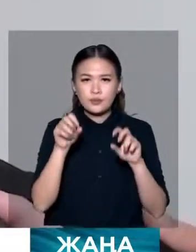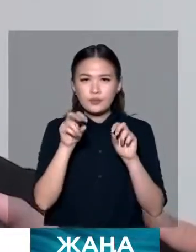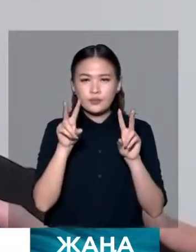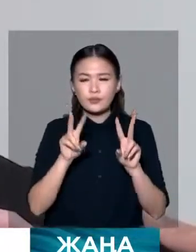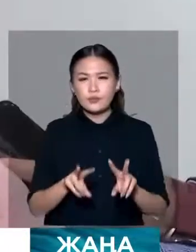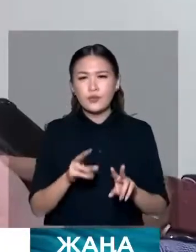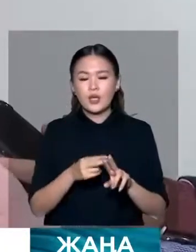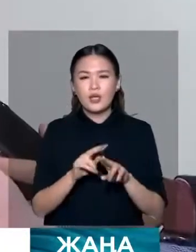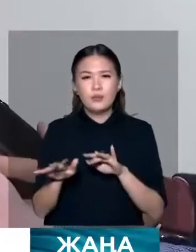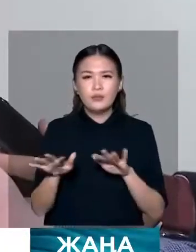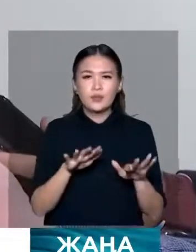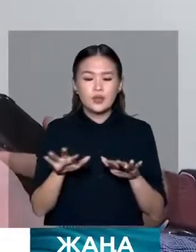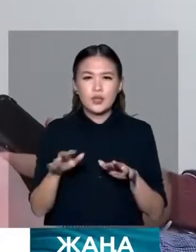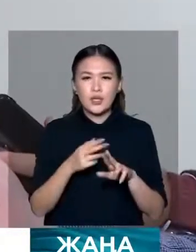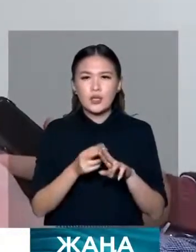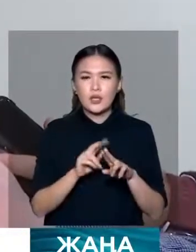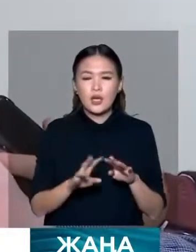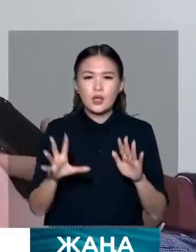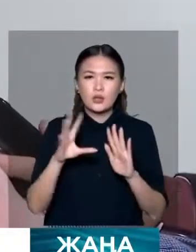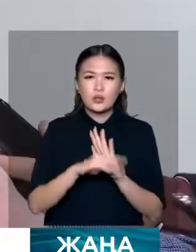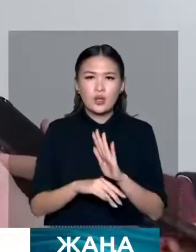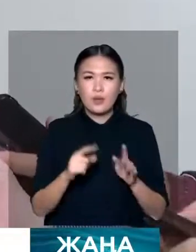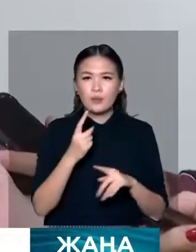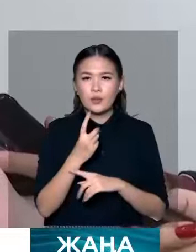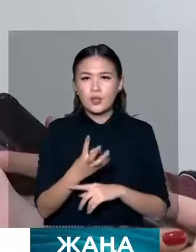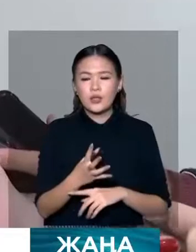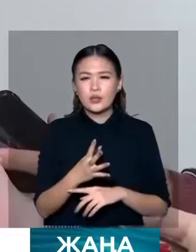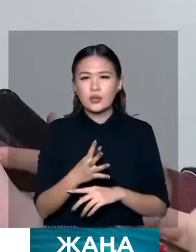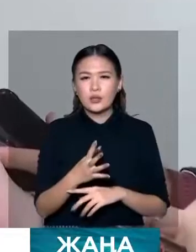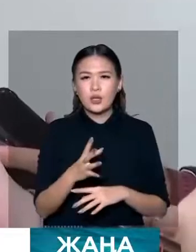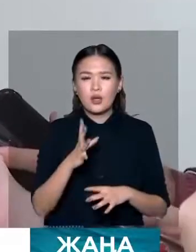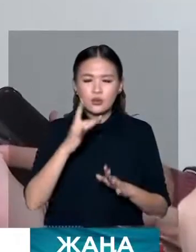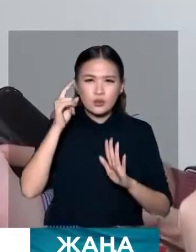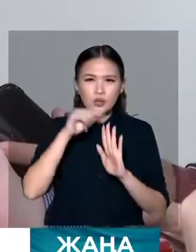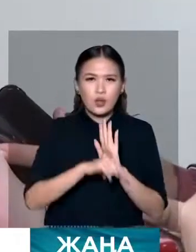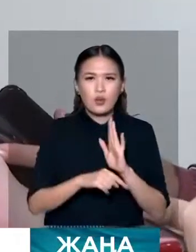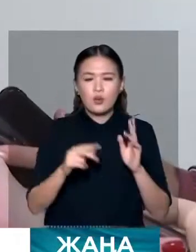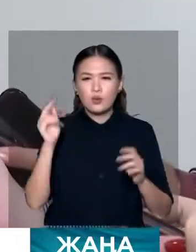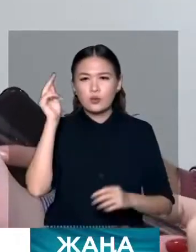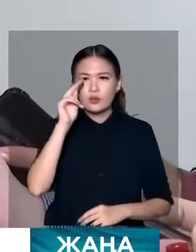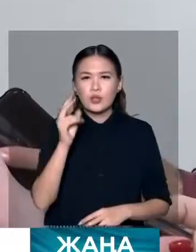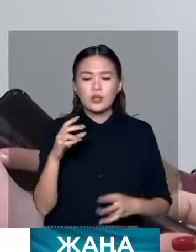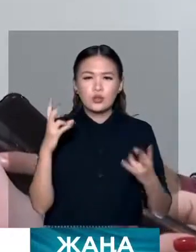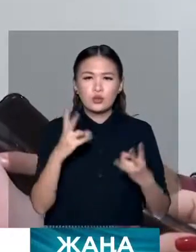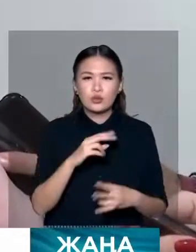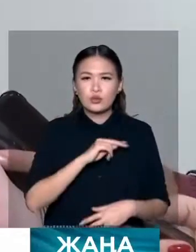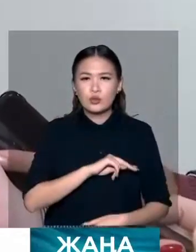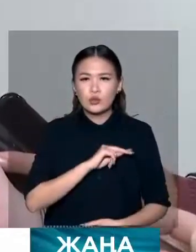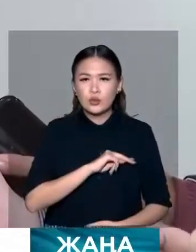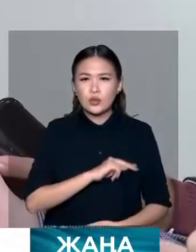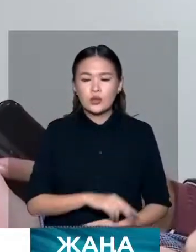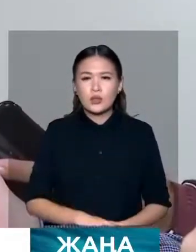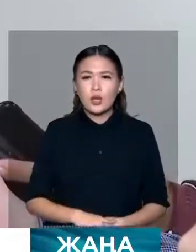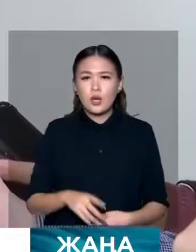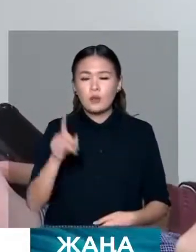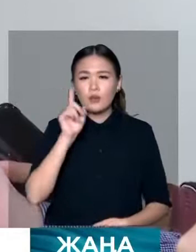ету мәселесі. Сонымен біраз пысықтап терең оймен жұмыс істеу керек.